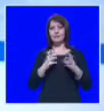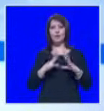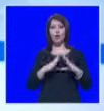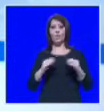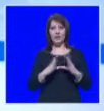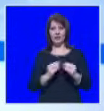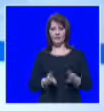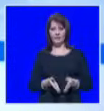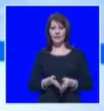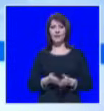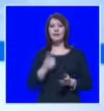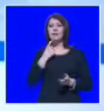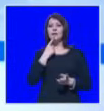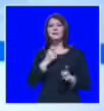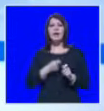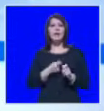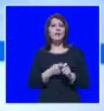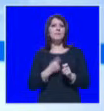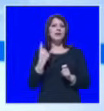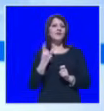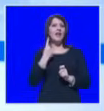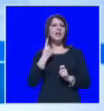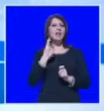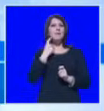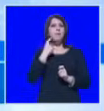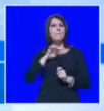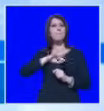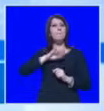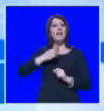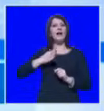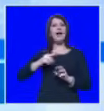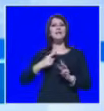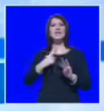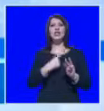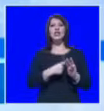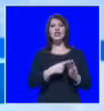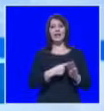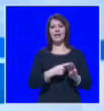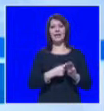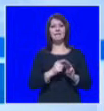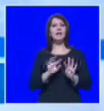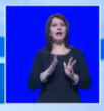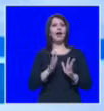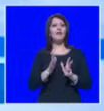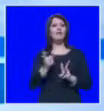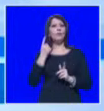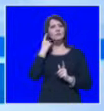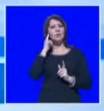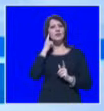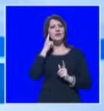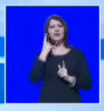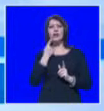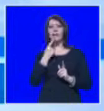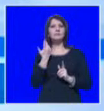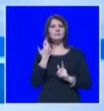Румъния да се направи един балкански Шенген. Какво точно означава това? Какви граници ще се премахнат,